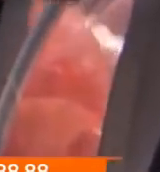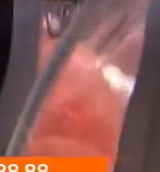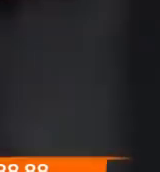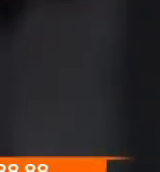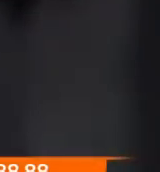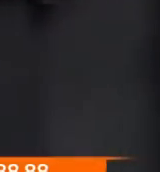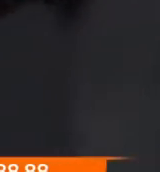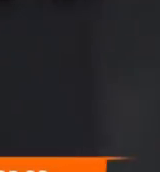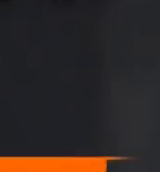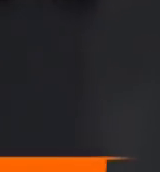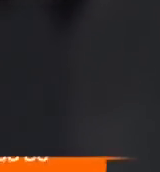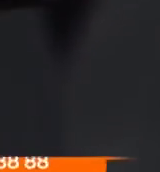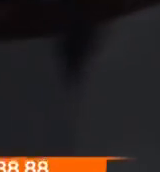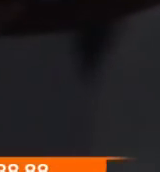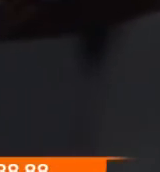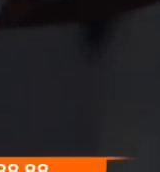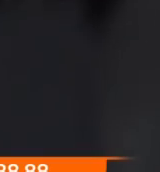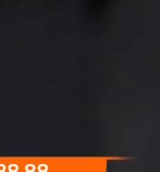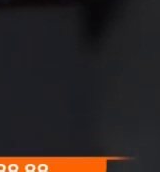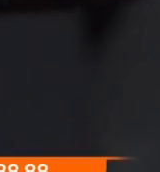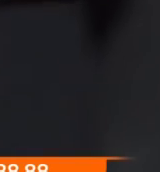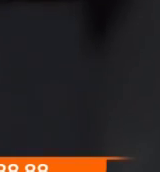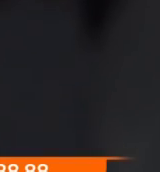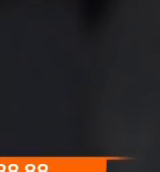yapmalı? Birazdan ATV'de.